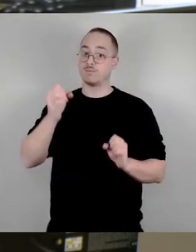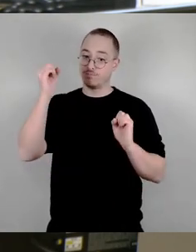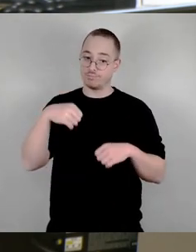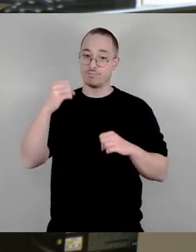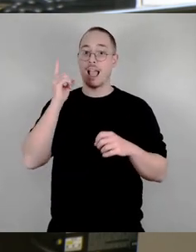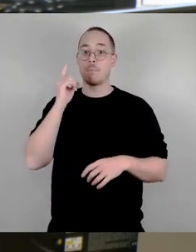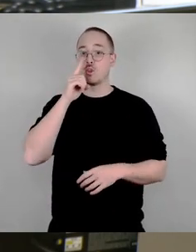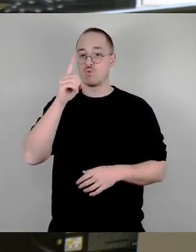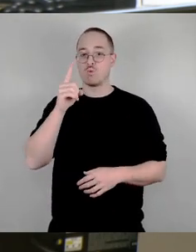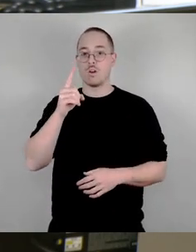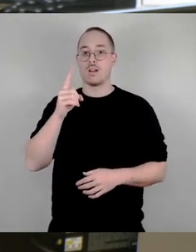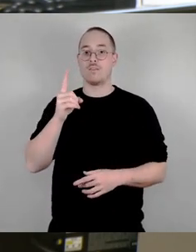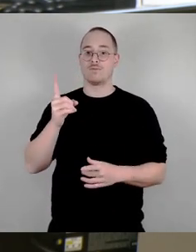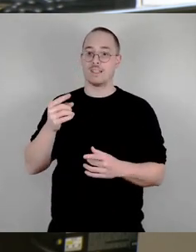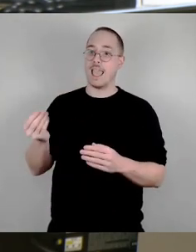noch erfolgt, weil